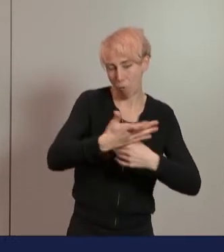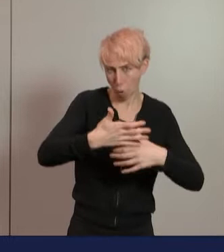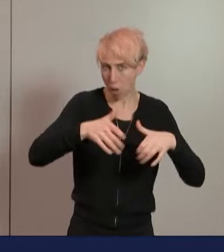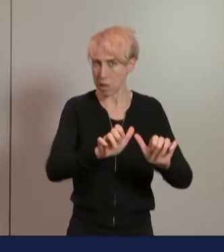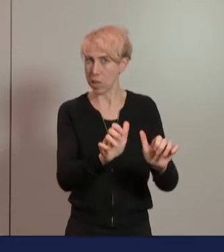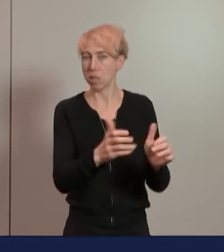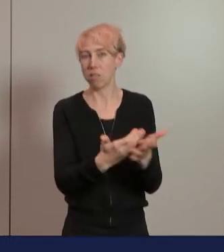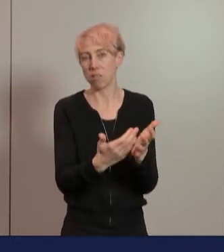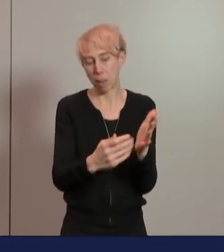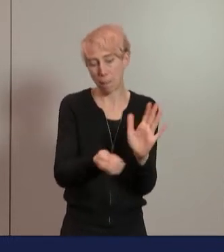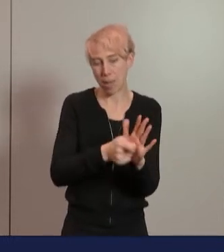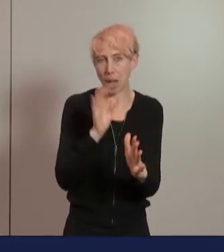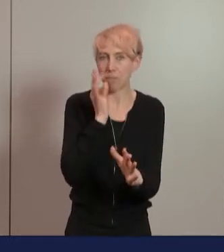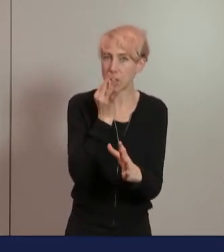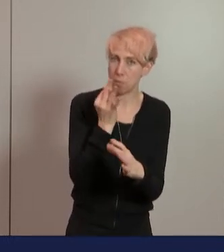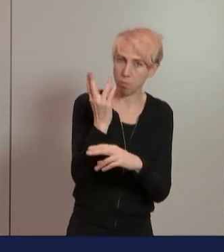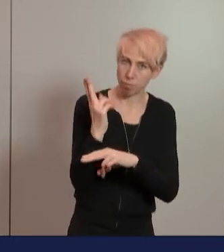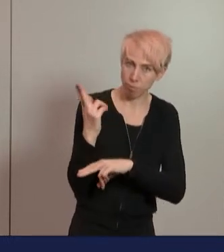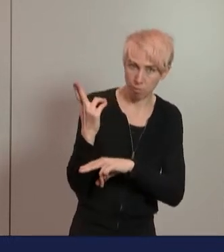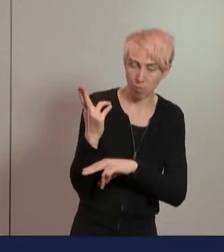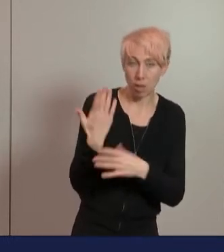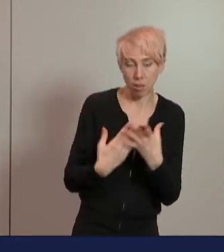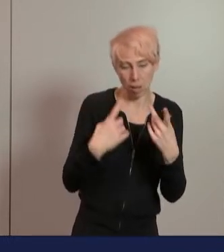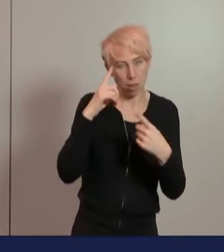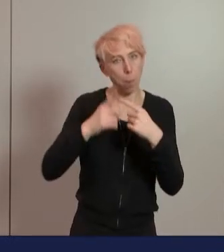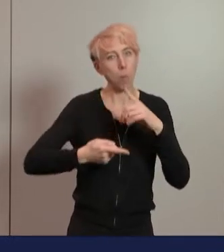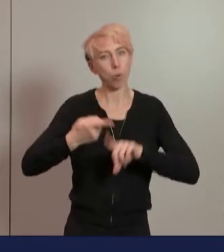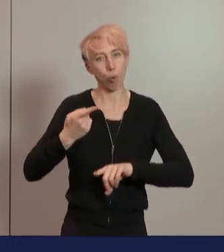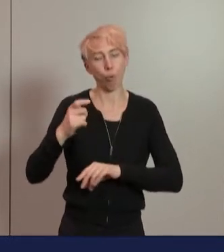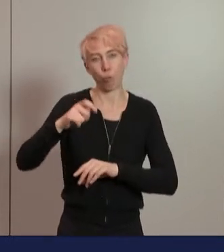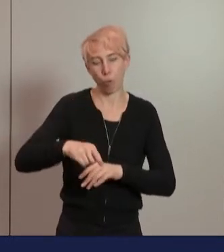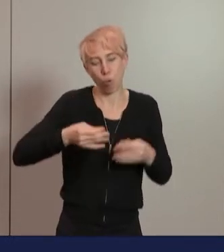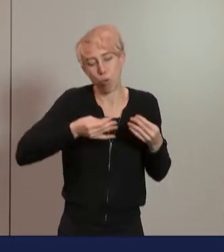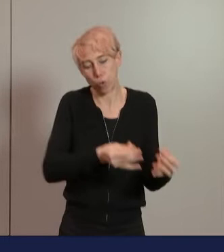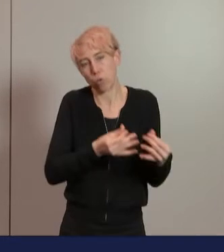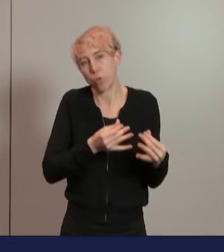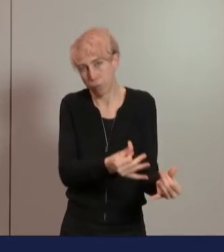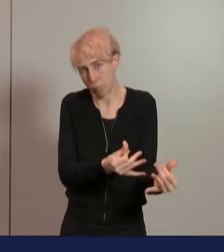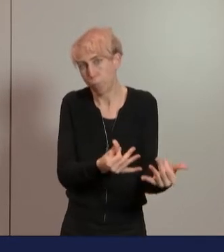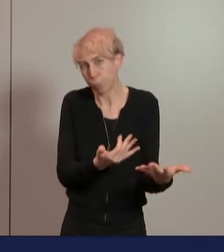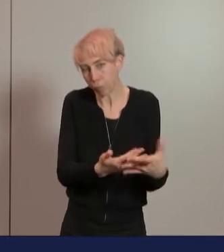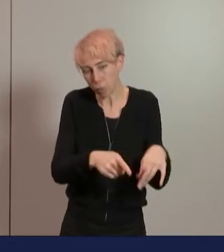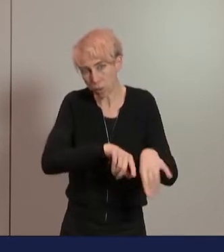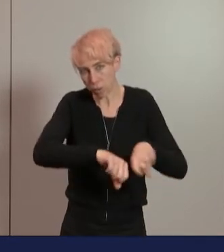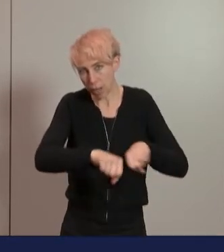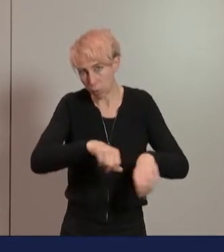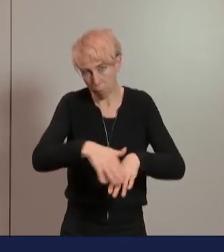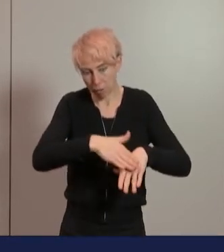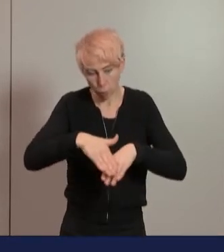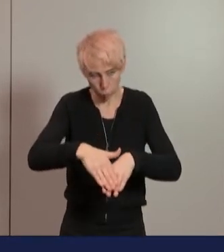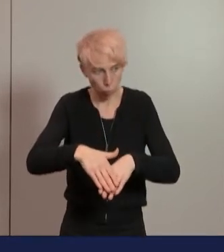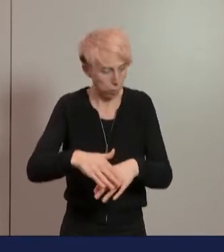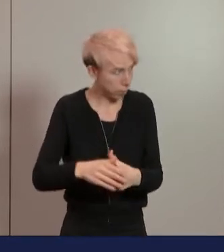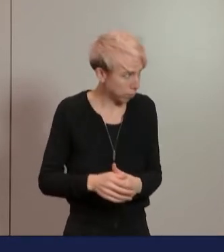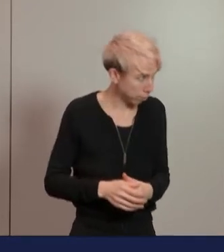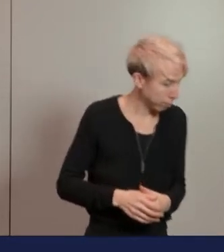en place en avril, donc un sujet important sur lequel il faut sensibiliser et faire des actions de prévention. Et